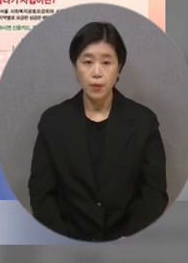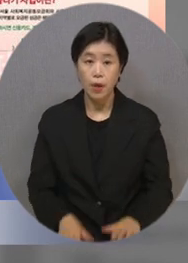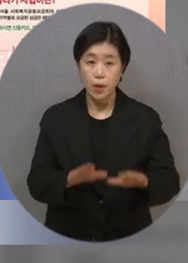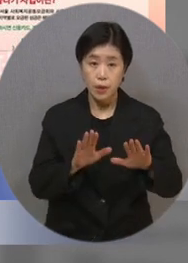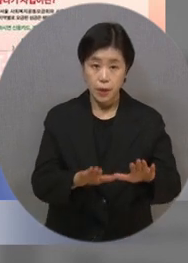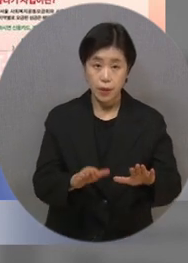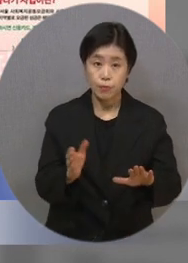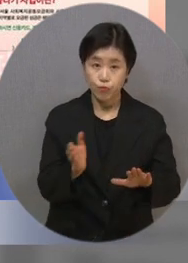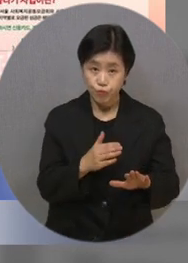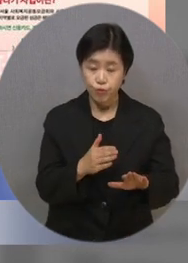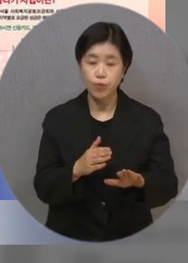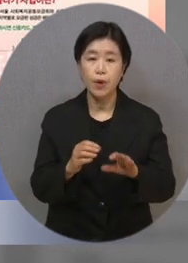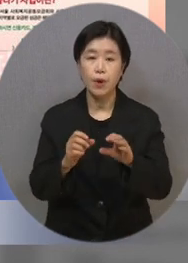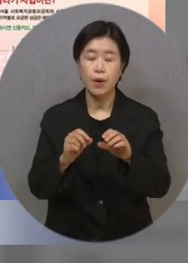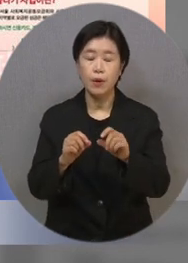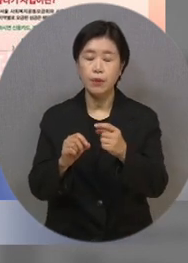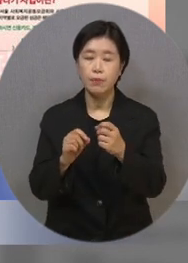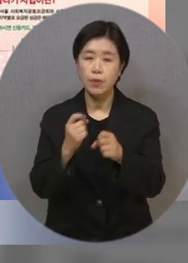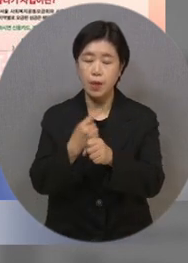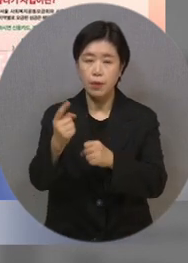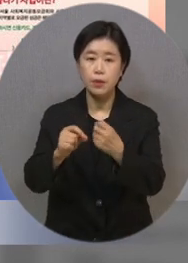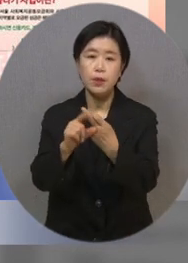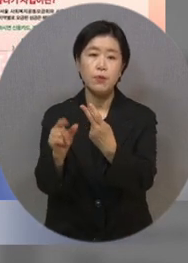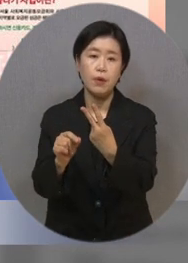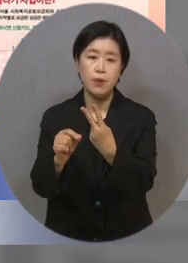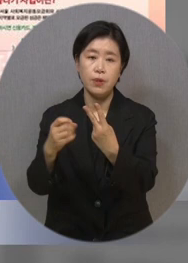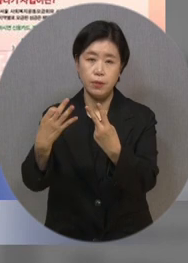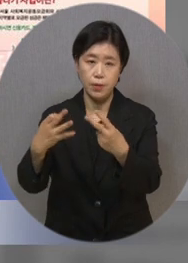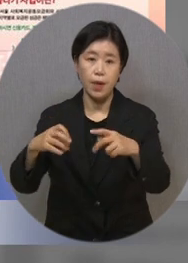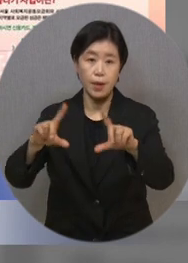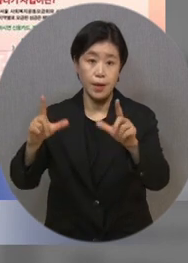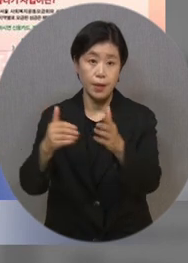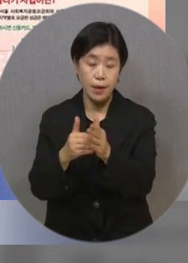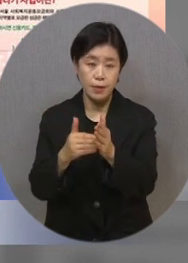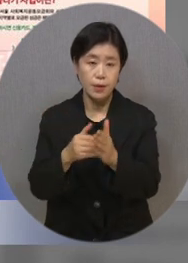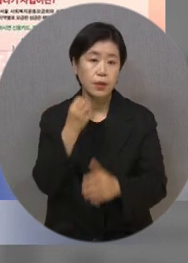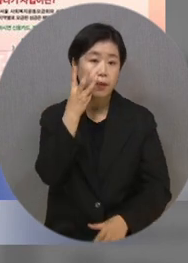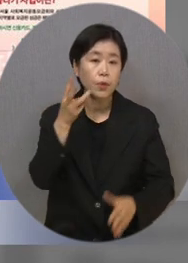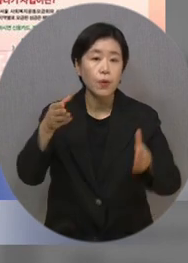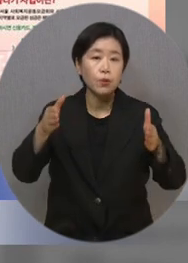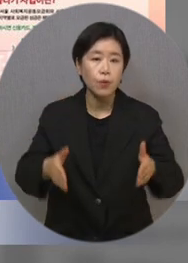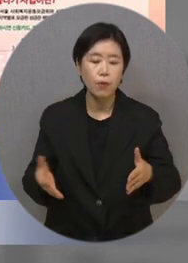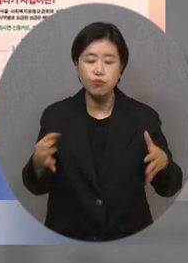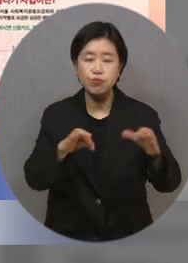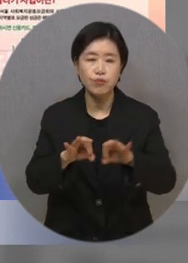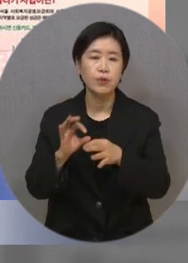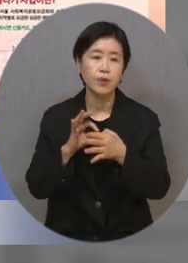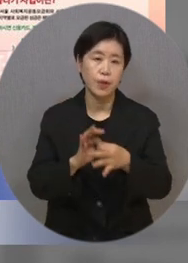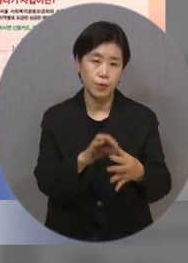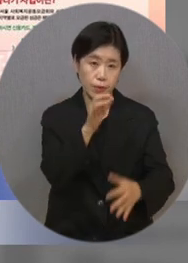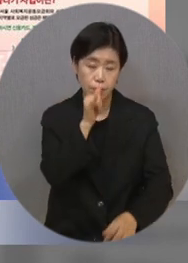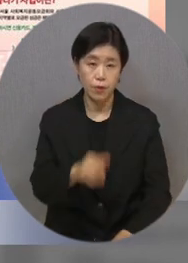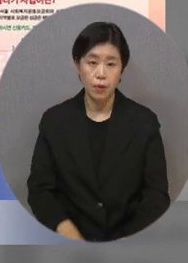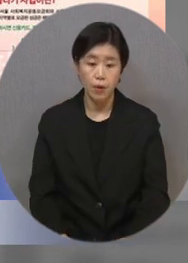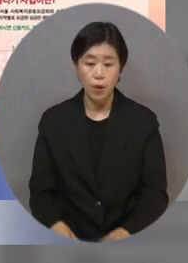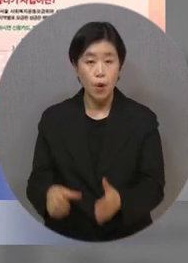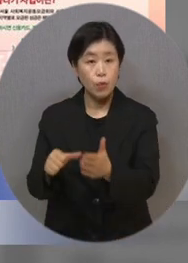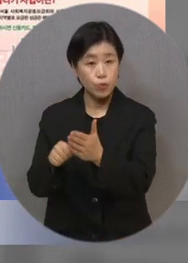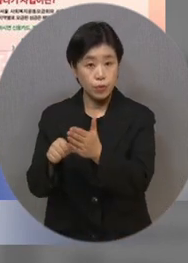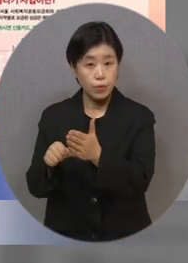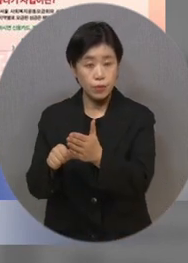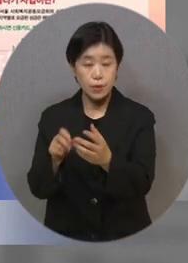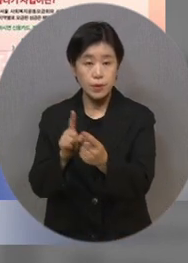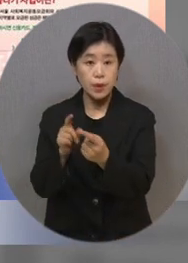14일까지 3개월간 진행된다고 합니다 모금의 참여 방법은 직접 물품을 구청이나 행정 복지